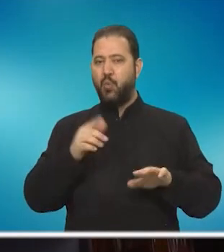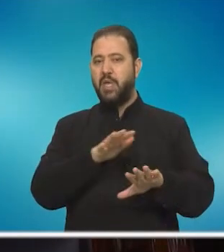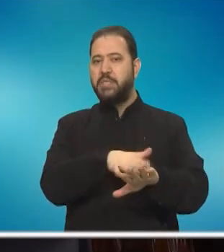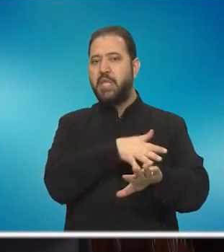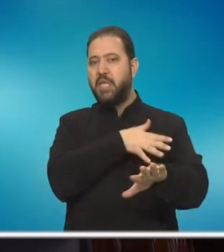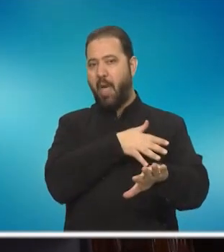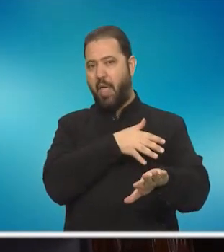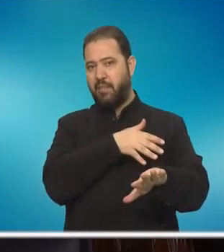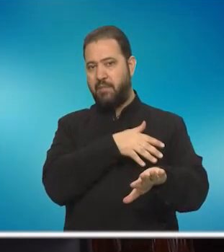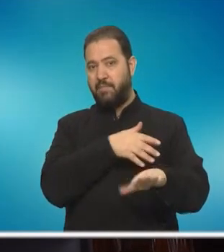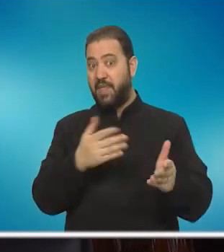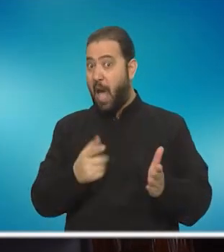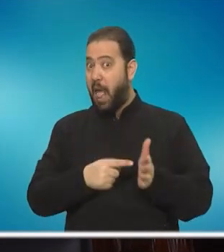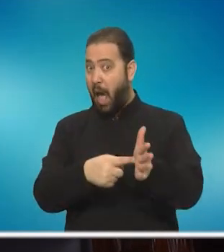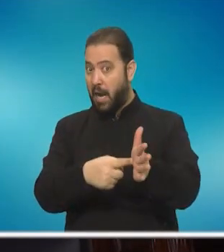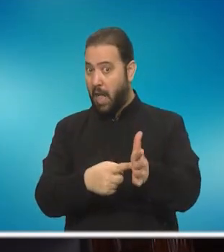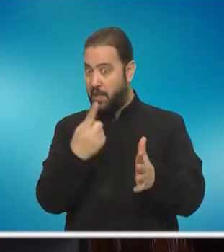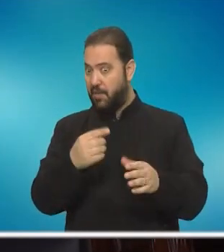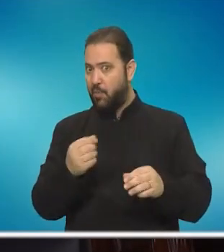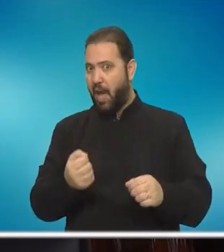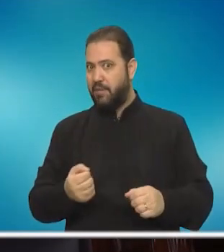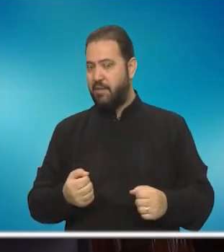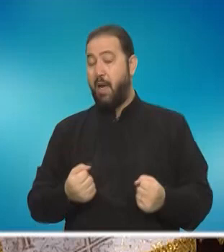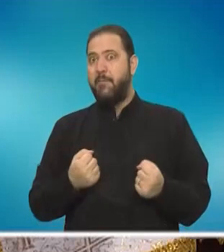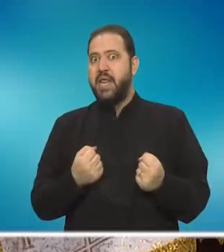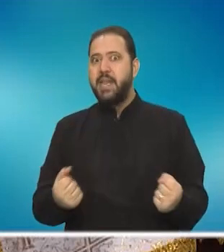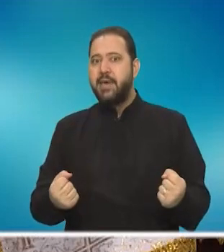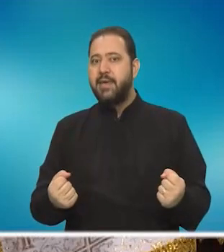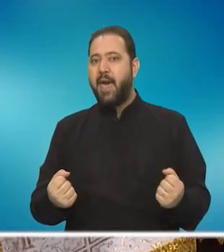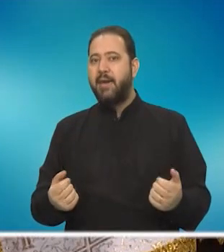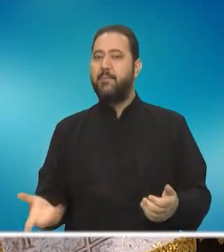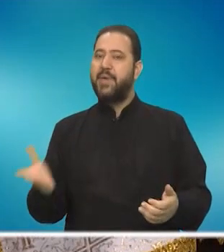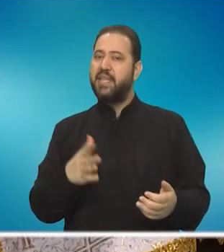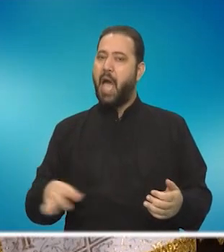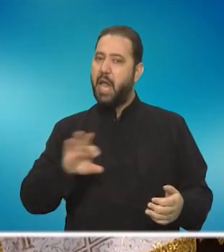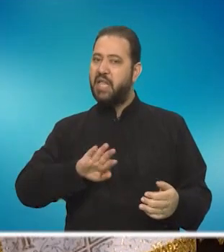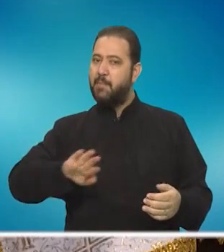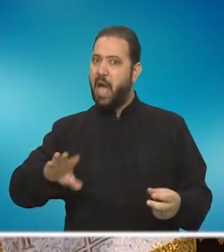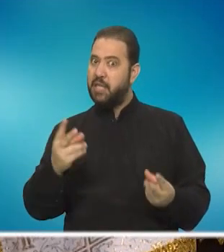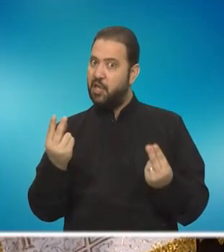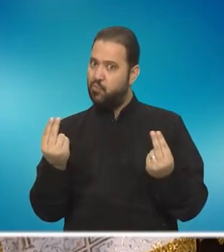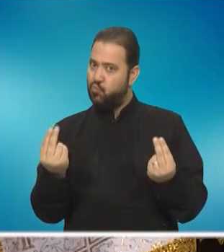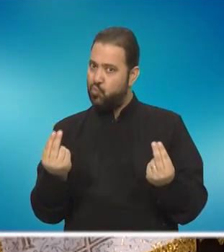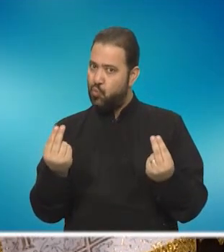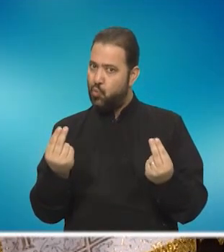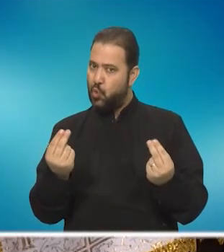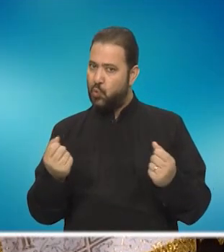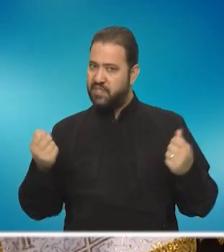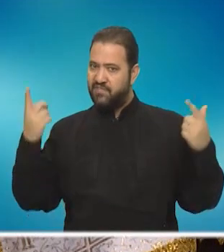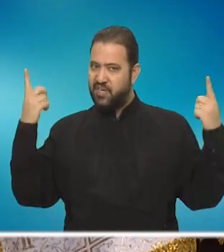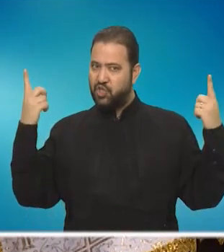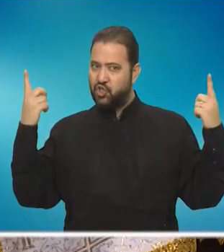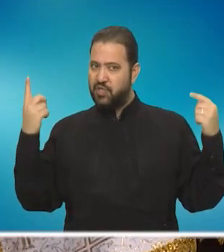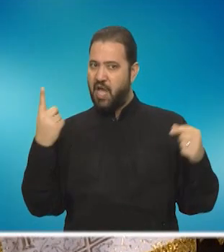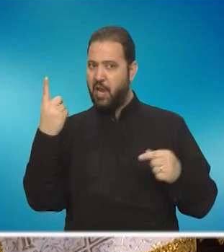care înseamnă, pe de o parte, împlinire, pe de altă parte, buna realizare sau bunul